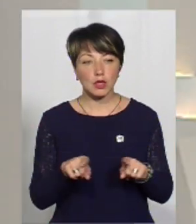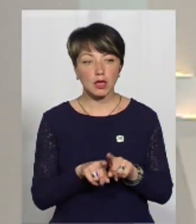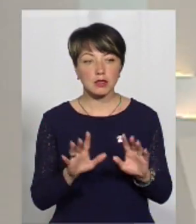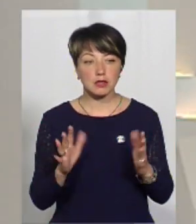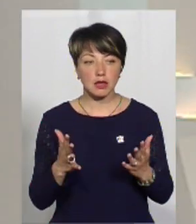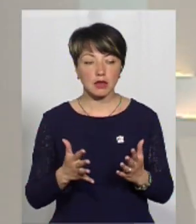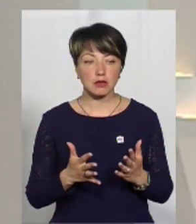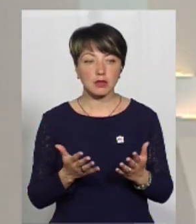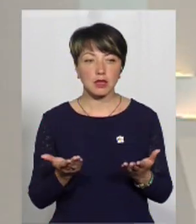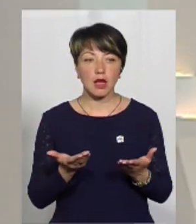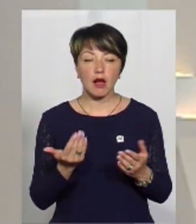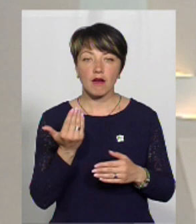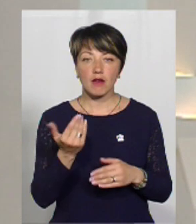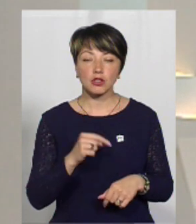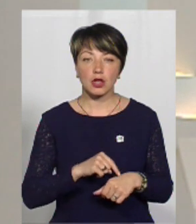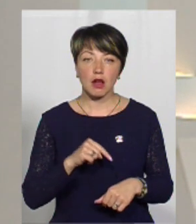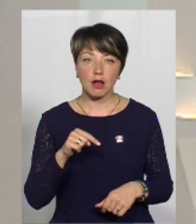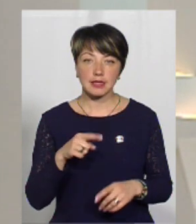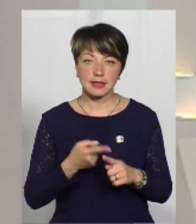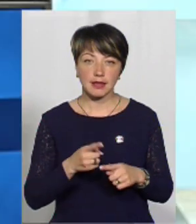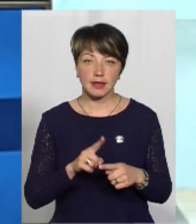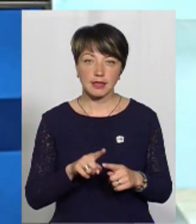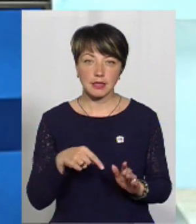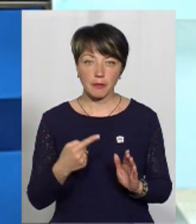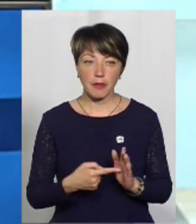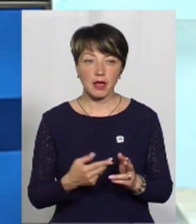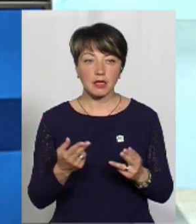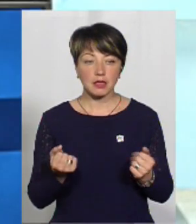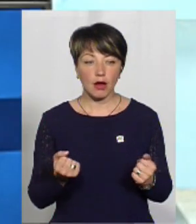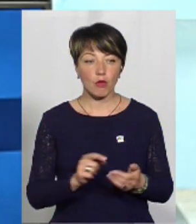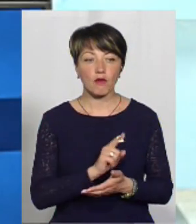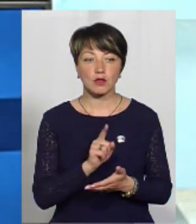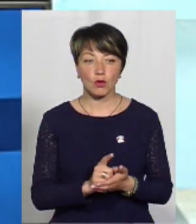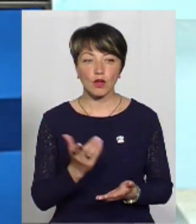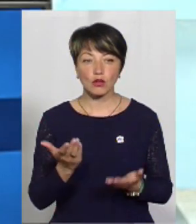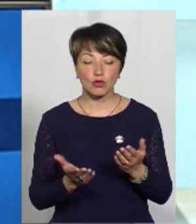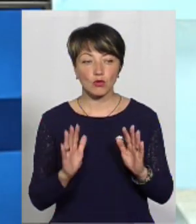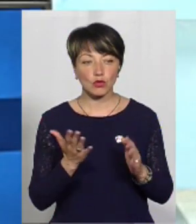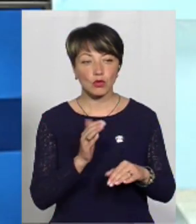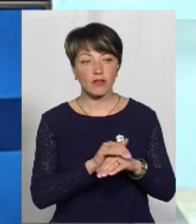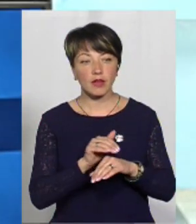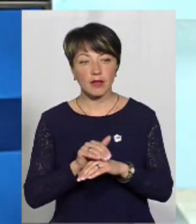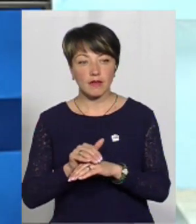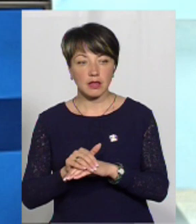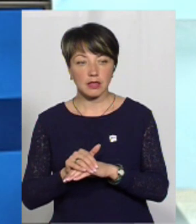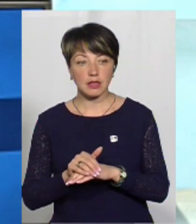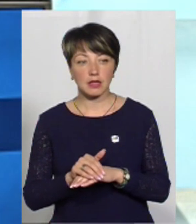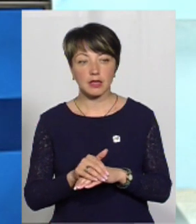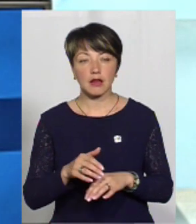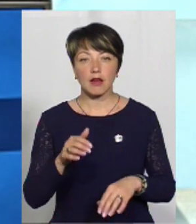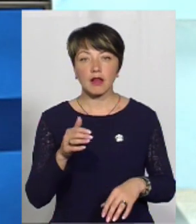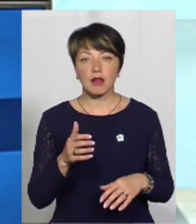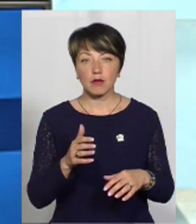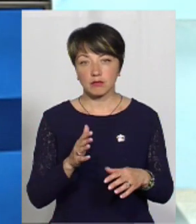так сталося? Яка ваша реакція на це? Так, обов'язково. Якщо будуть виявлені якісь